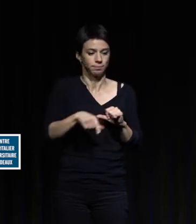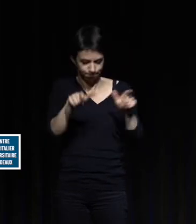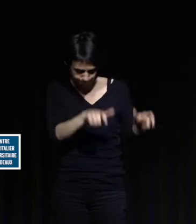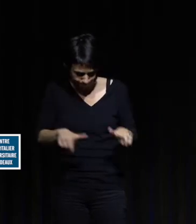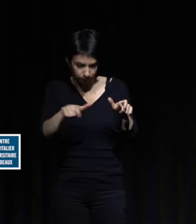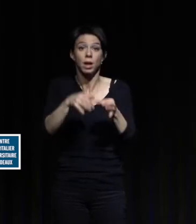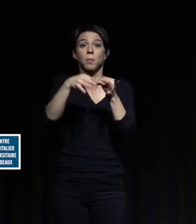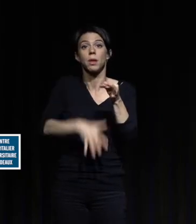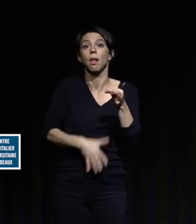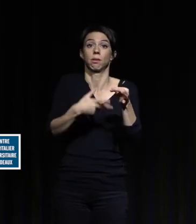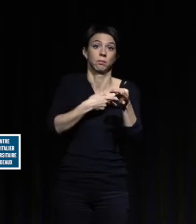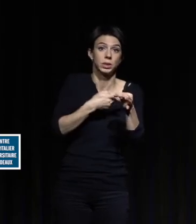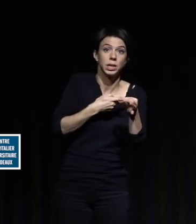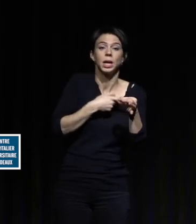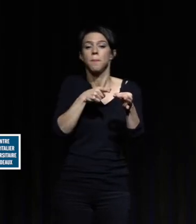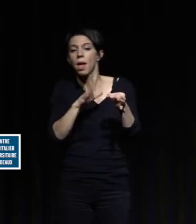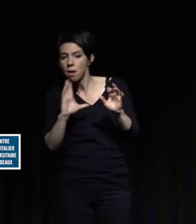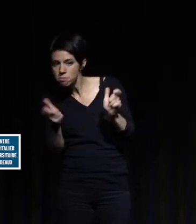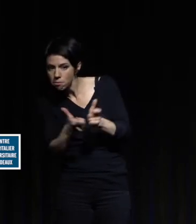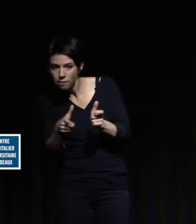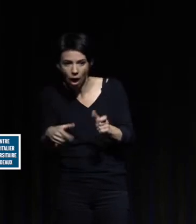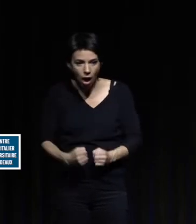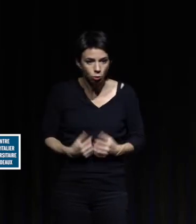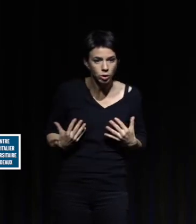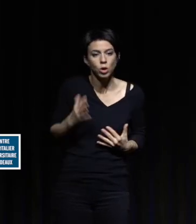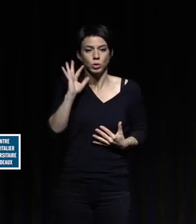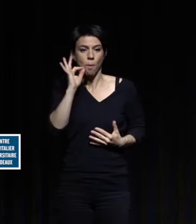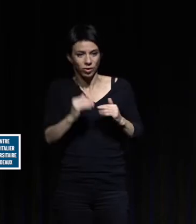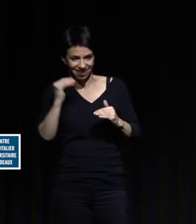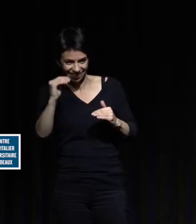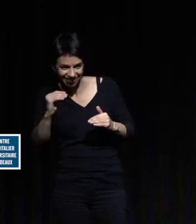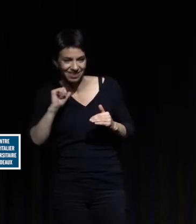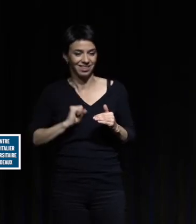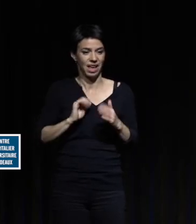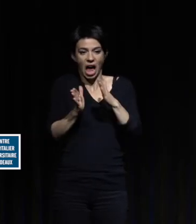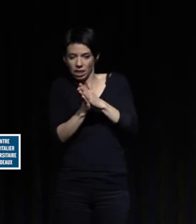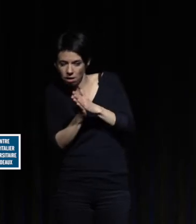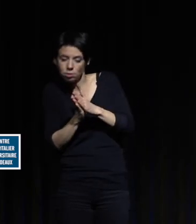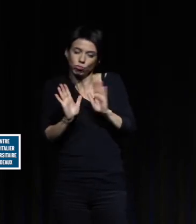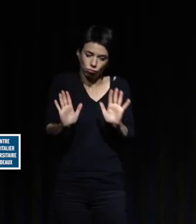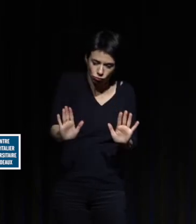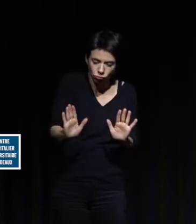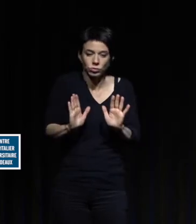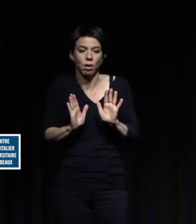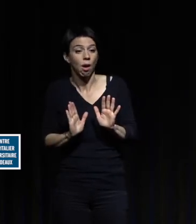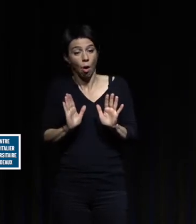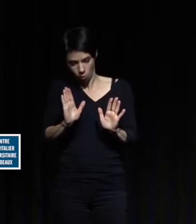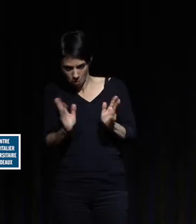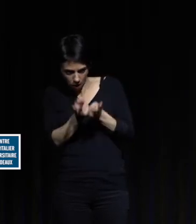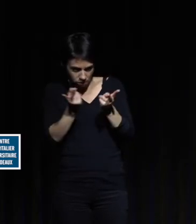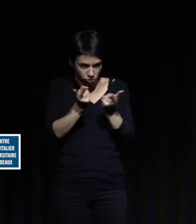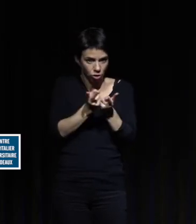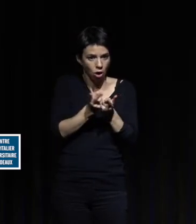d'endométriose modérée ou de suspicion d'adhérence ou de kyste modéré, je vais pouvoir aller vers la chirurgie qui va me faire un